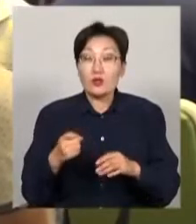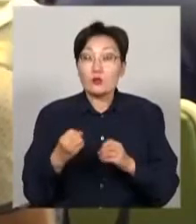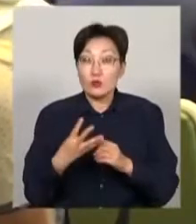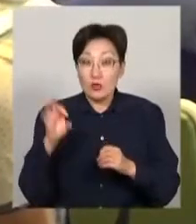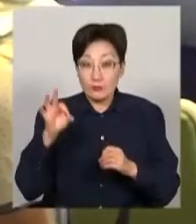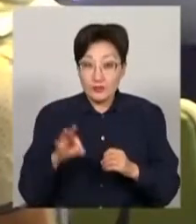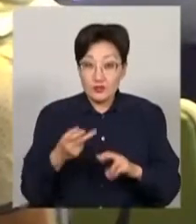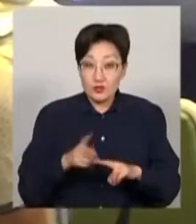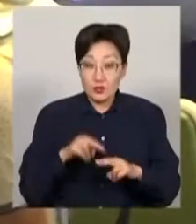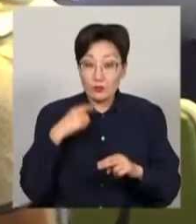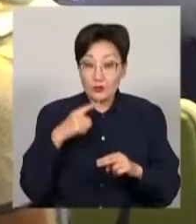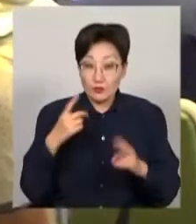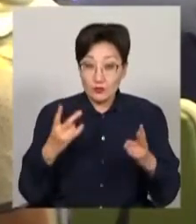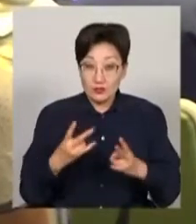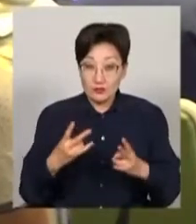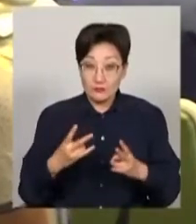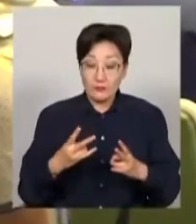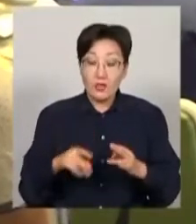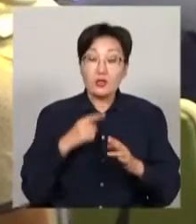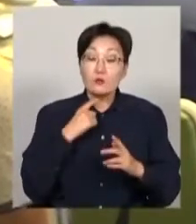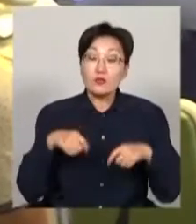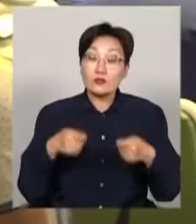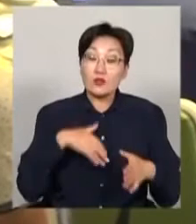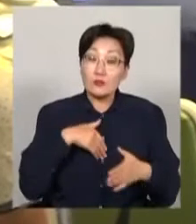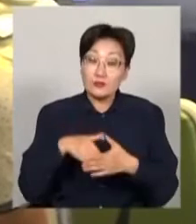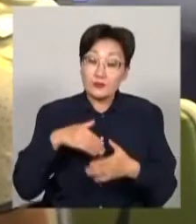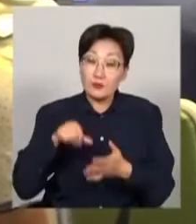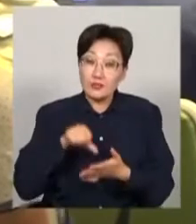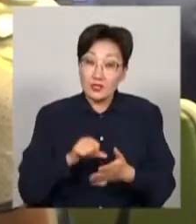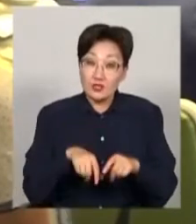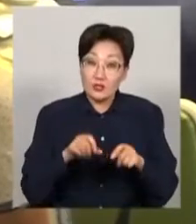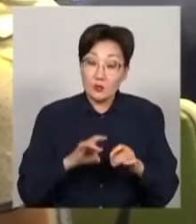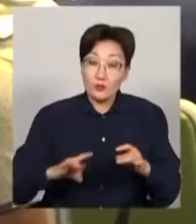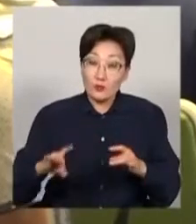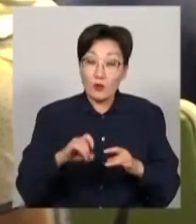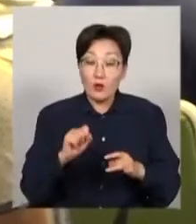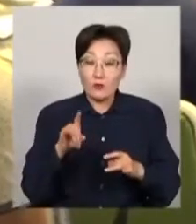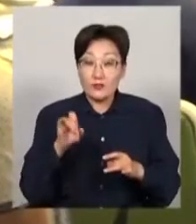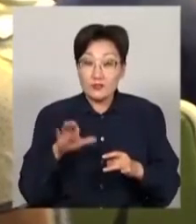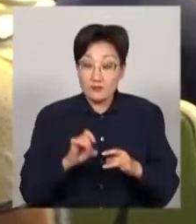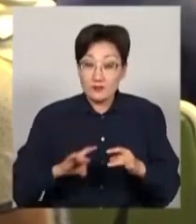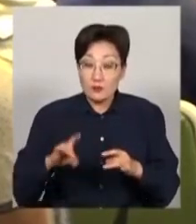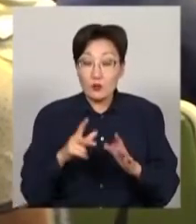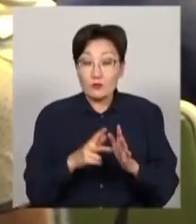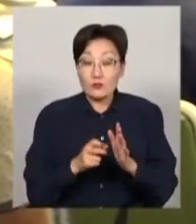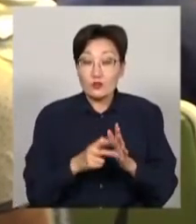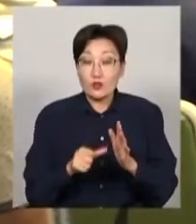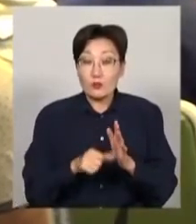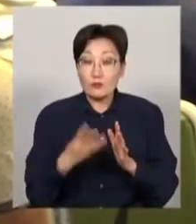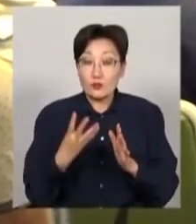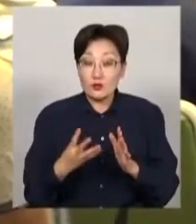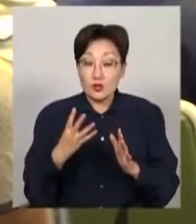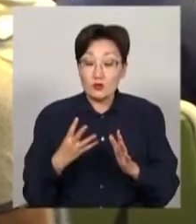20.10%. Осы тұста айта кетуім керек, дауыс беруге белсенді түрде қатысқан аудандардың ішінде Әуезов ауданы екен. Мұнда 864